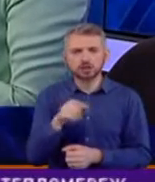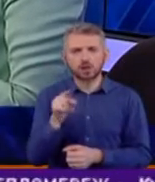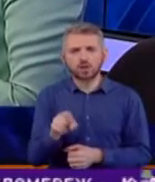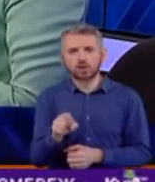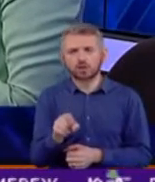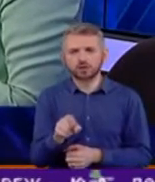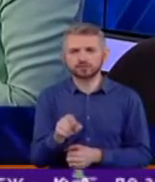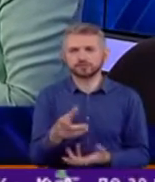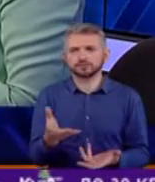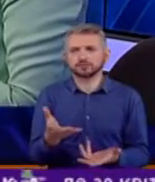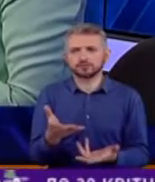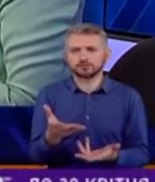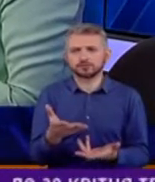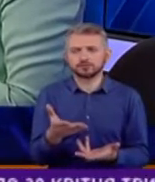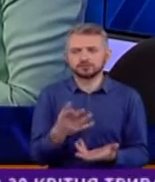там,